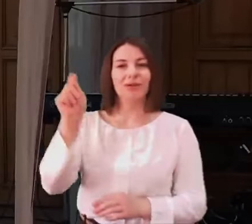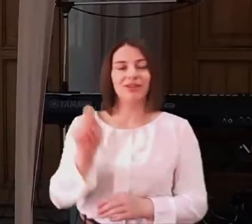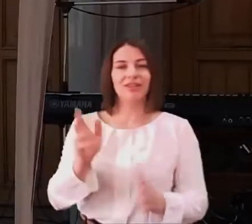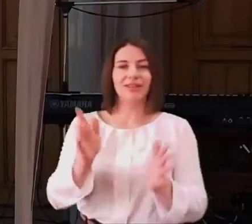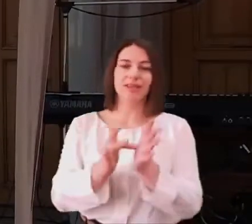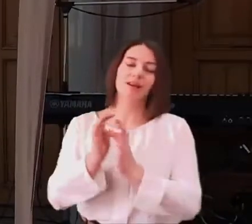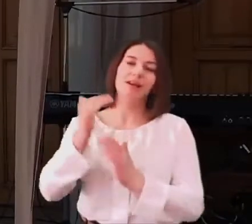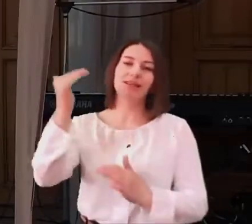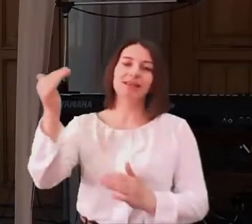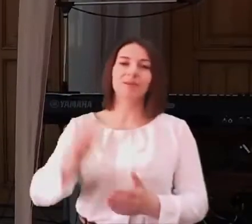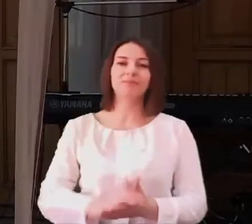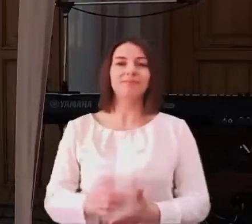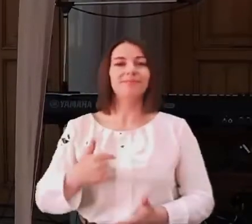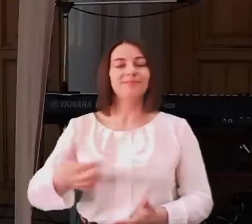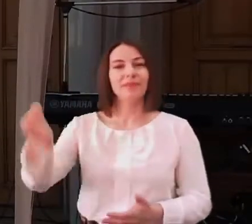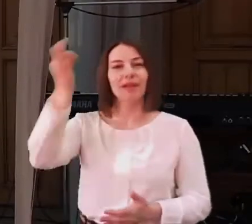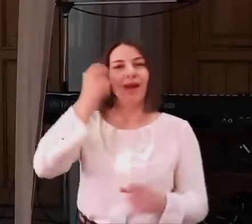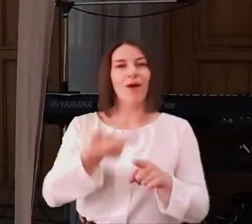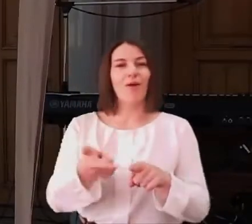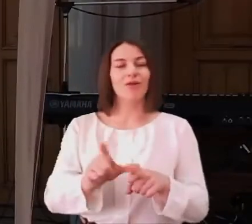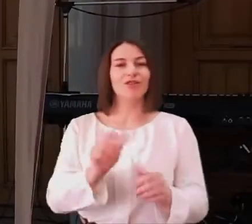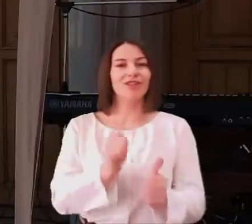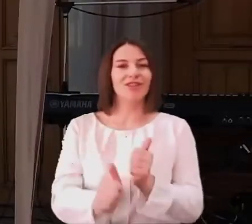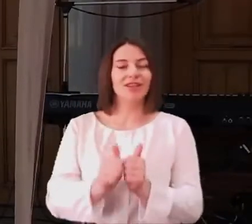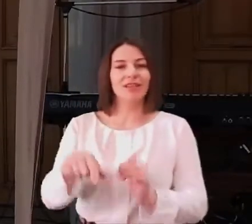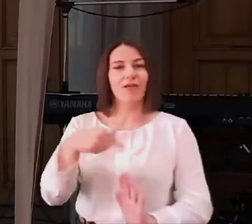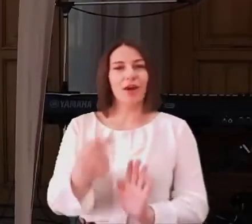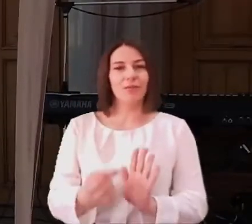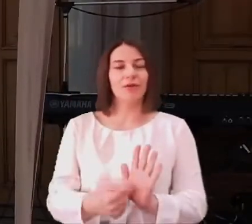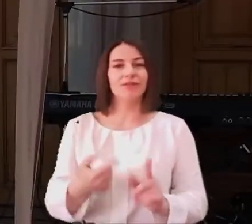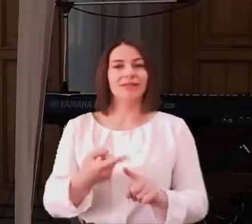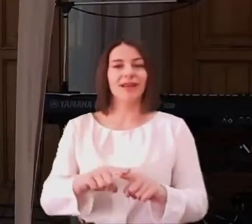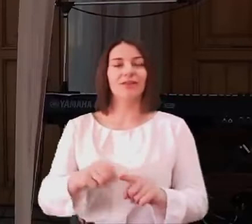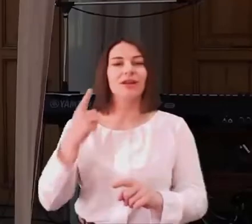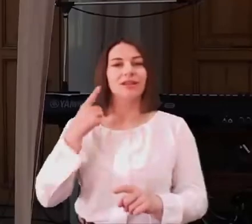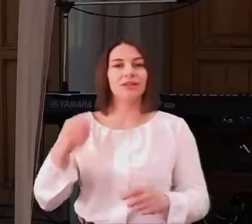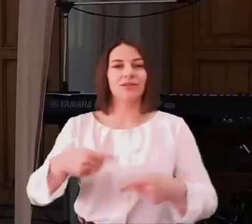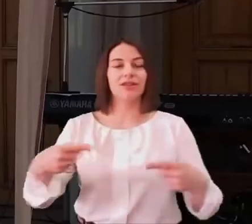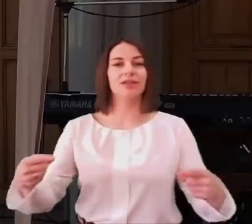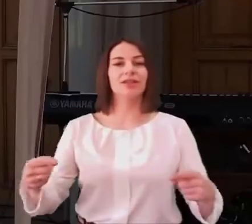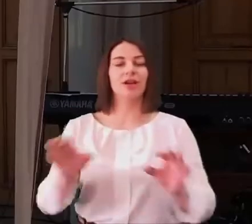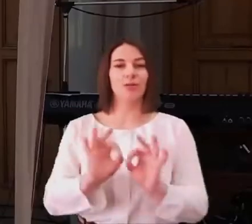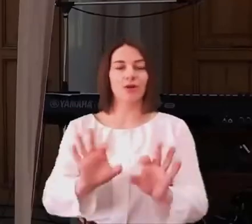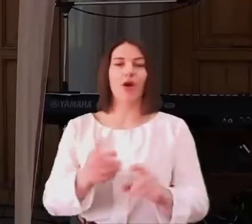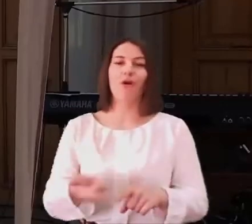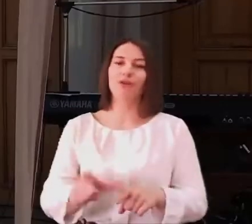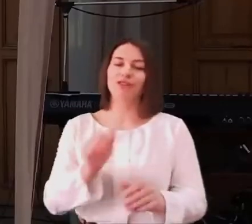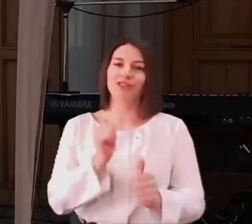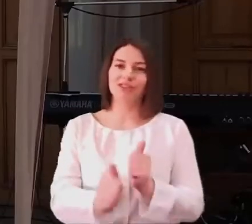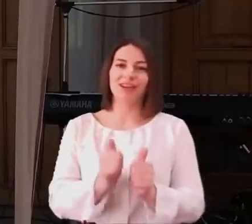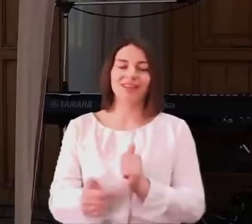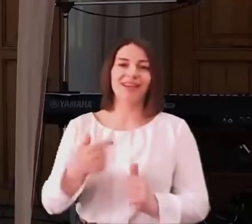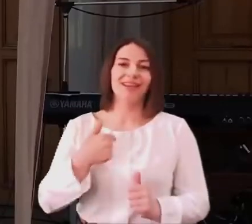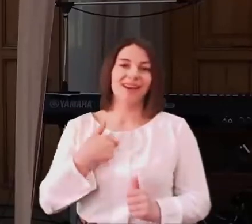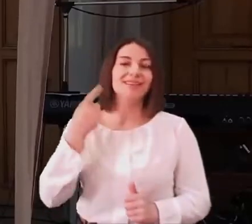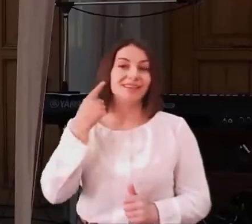Христа. Мне вспоминается один очень частый вопрос, который я неоднократно слышал в различных проповедях. Очень часто я слышал. И сейчас я